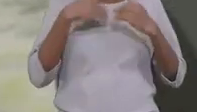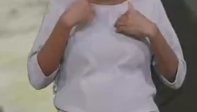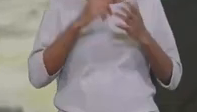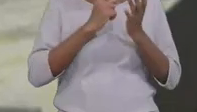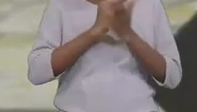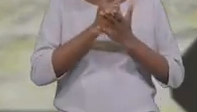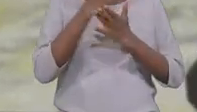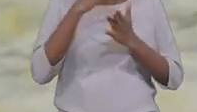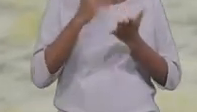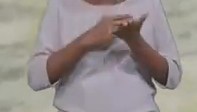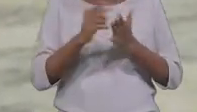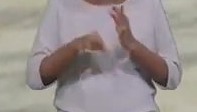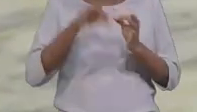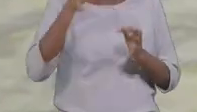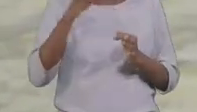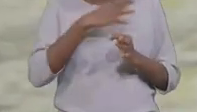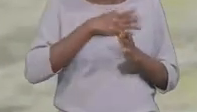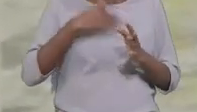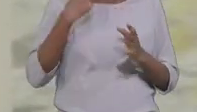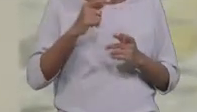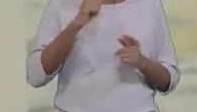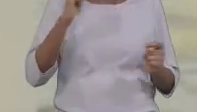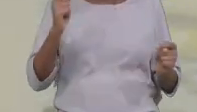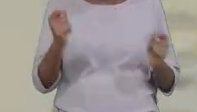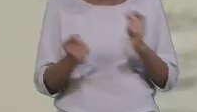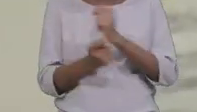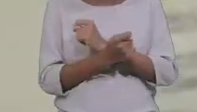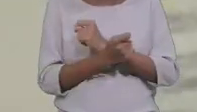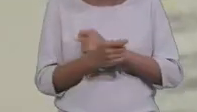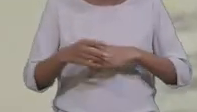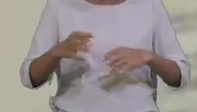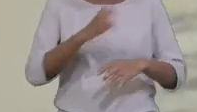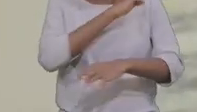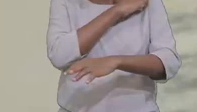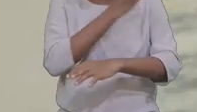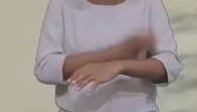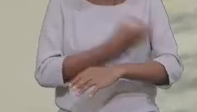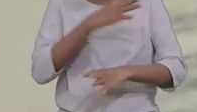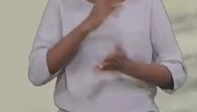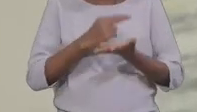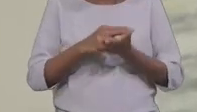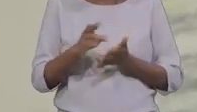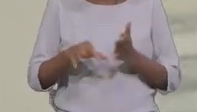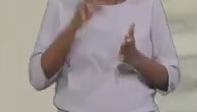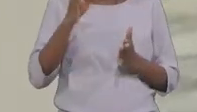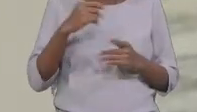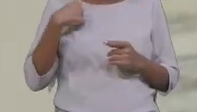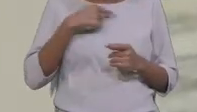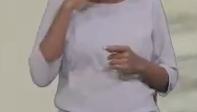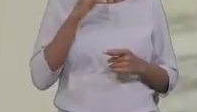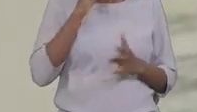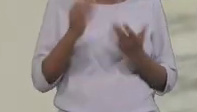nous avons la vérité du Saint-Esprit et l'énergie de transformation du